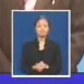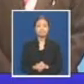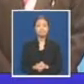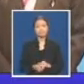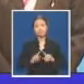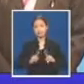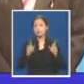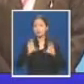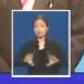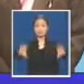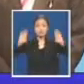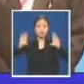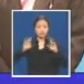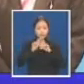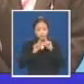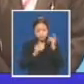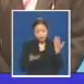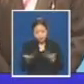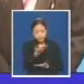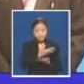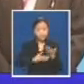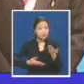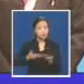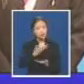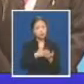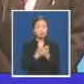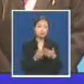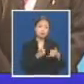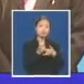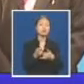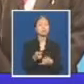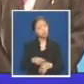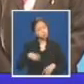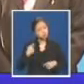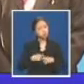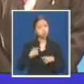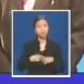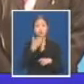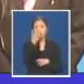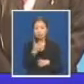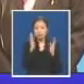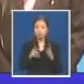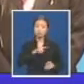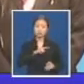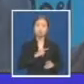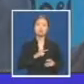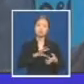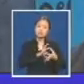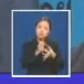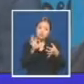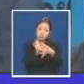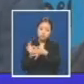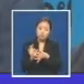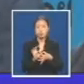ฐบาลจะพิจารณาเรื่องเหล่านี้ก็ยากลำบากเพราะว่าจำนวนคนที่เกี่ยวข้องเยอะมากสิ่ง